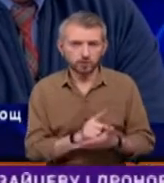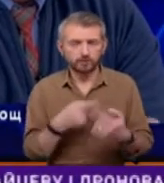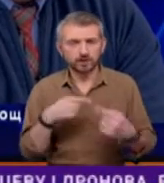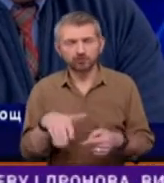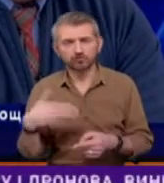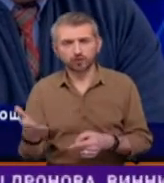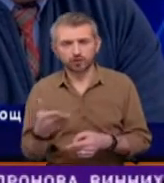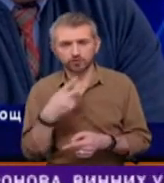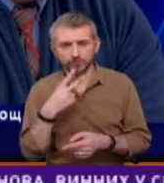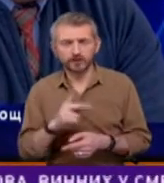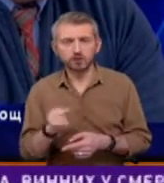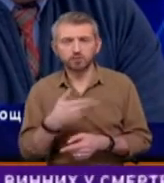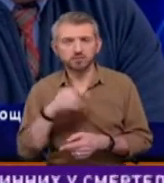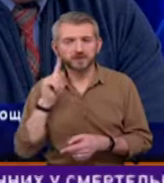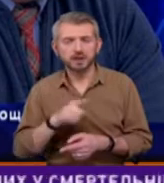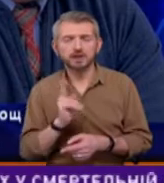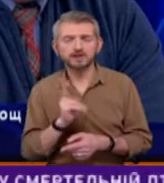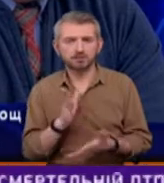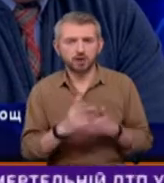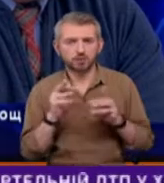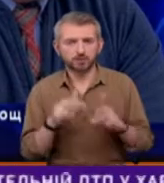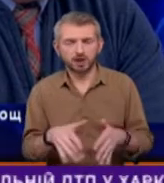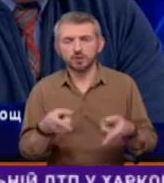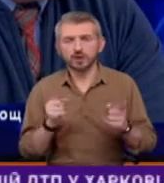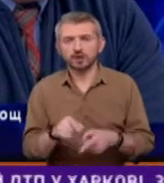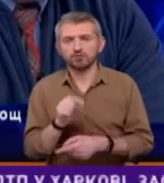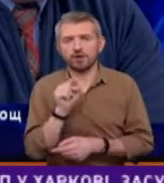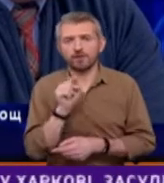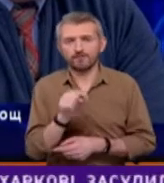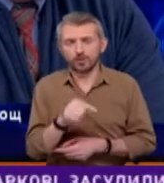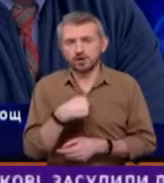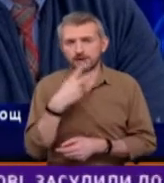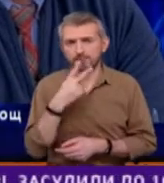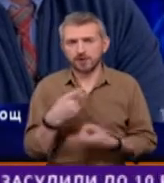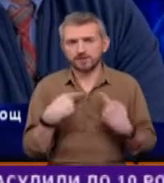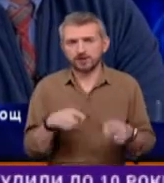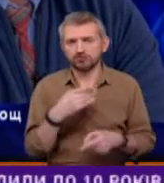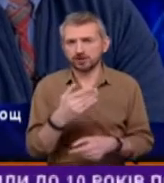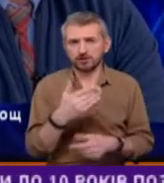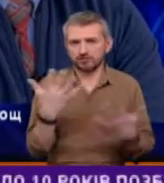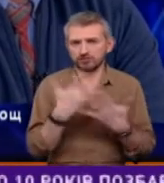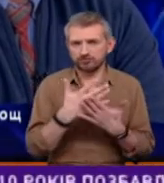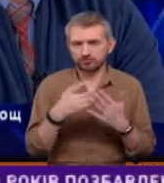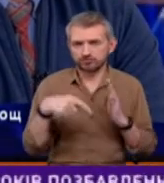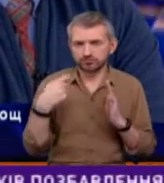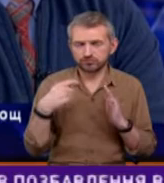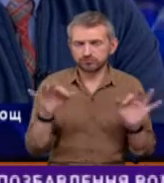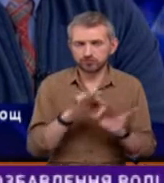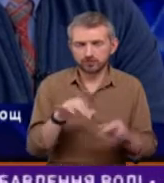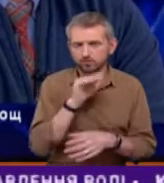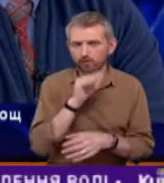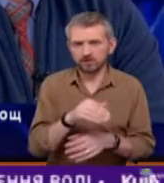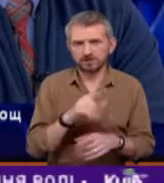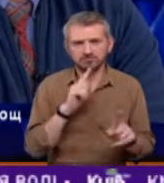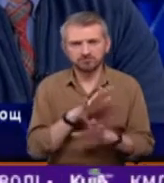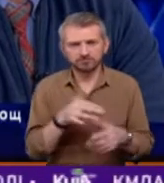сторону поставити, щоб ми знали, з ким ми маємо справу. Ну, дійсно, вона, я бачу інші її роботи, доволі професійний, дійсно, вокал